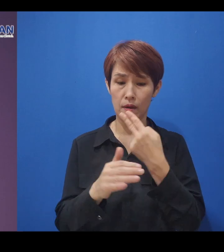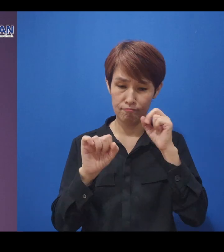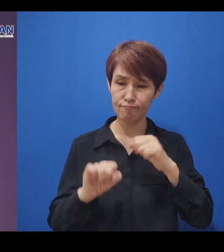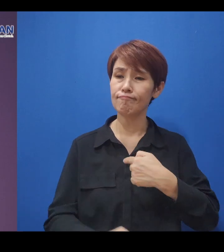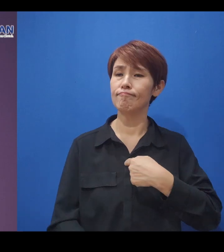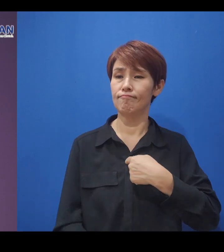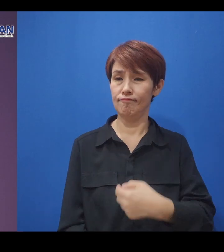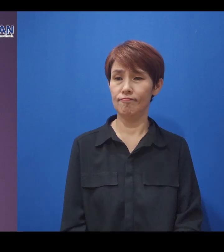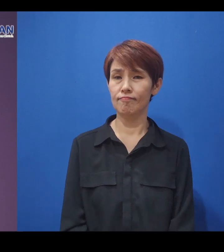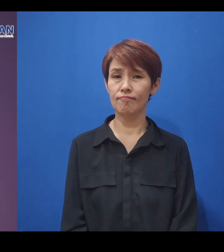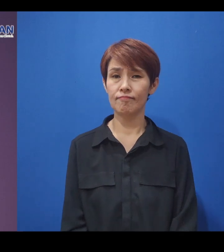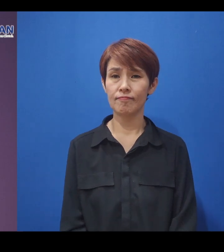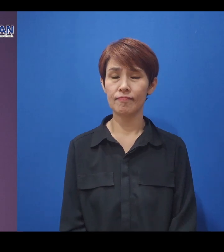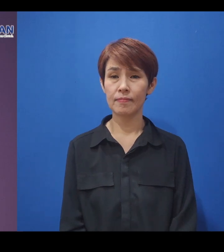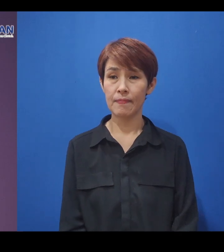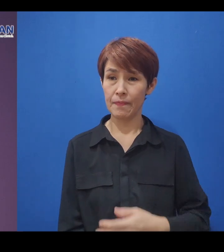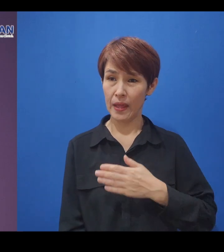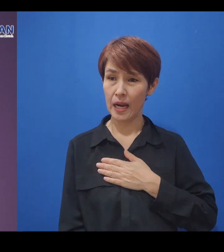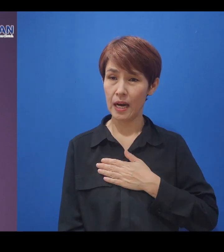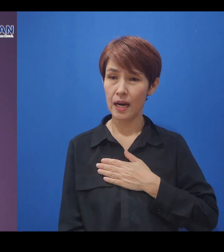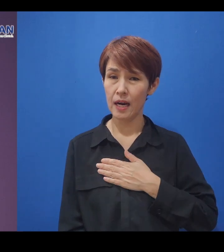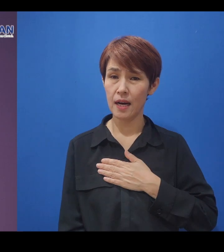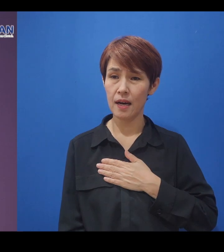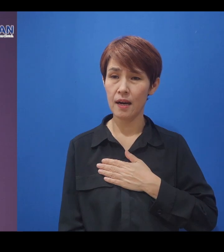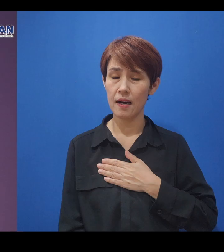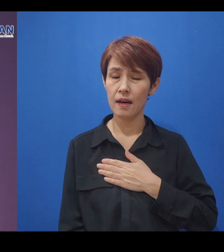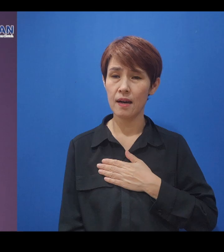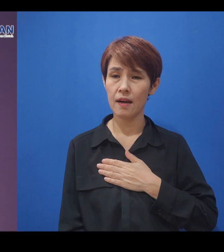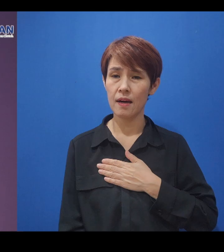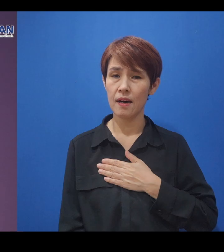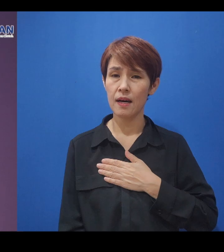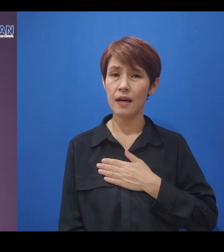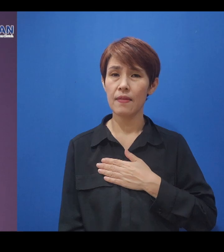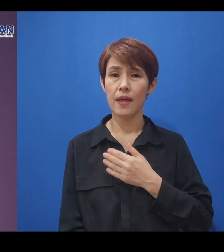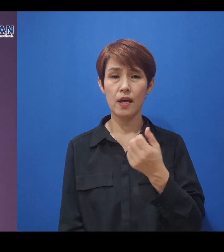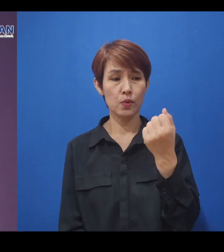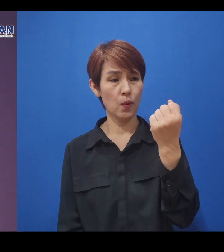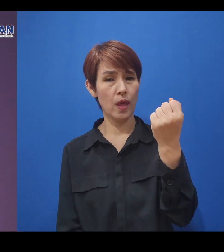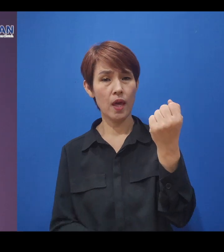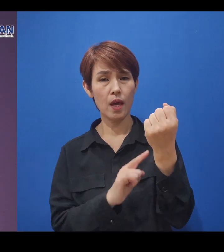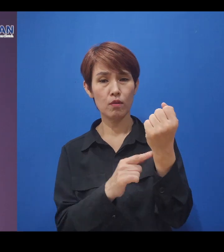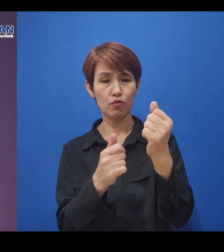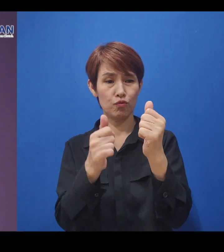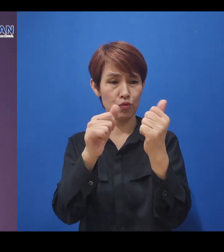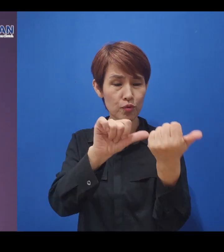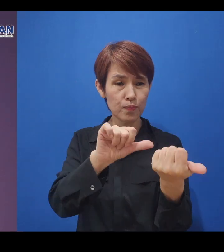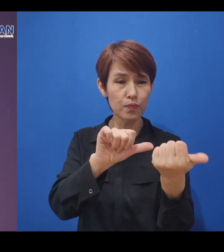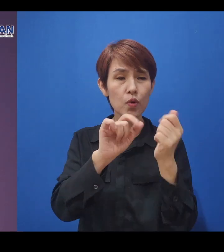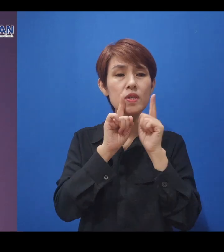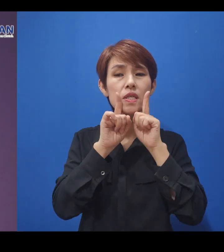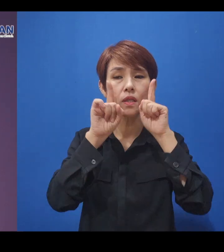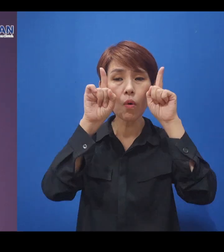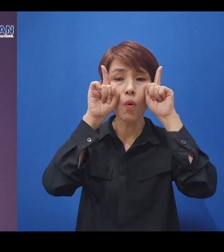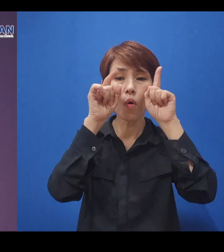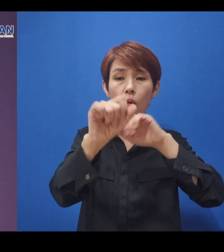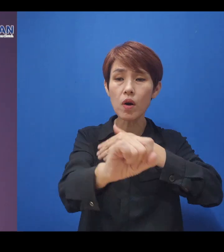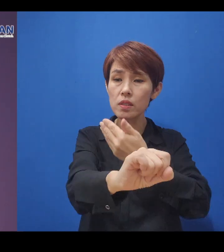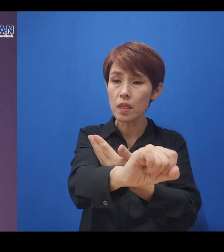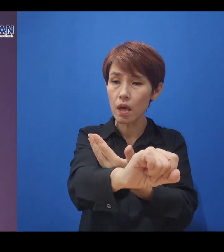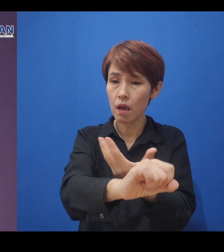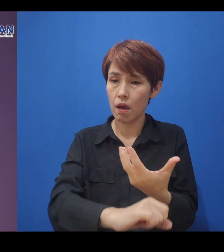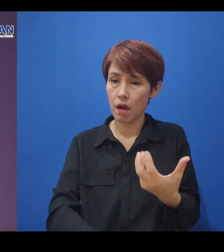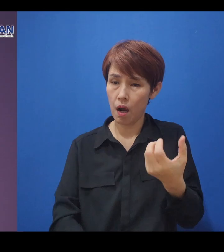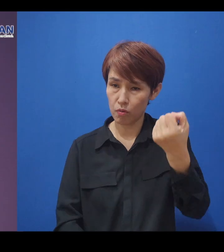살아있어. 내가 그냥 살아있는 정도가 아니고 내 손에 죽음과 지옥의 문을